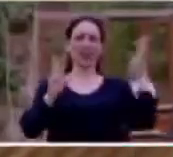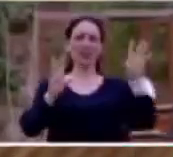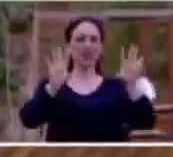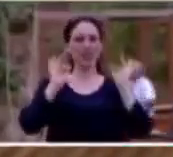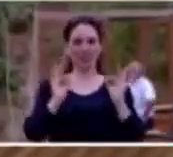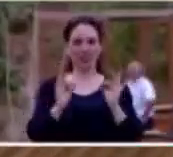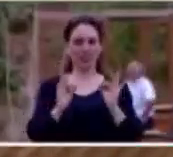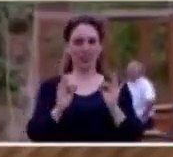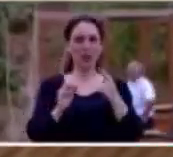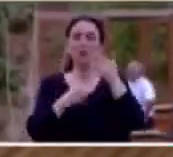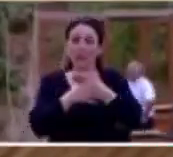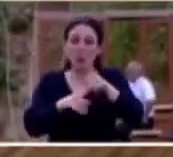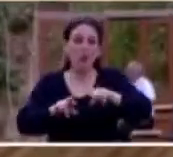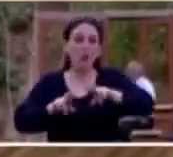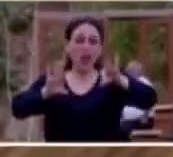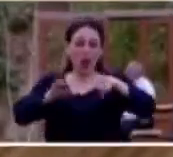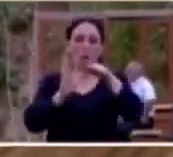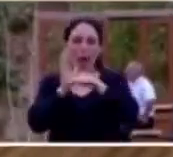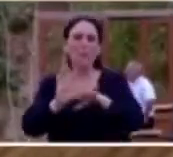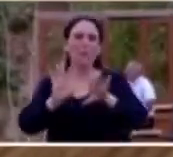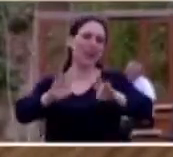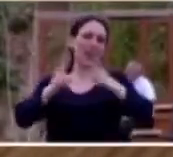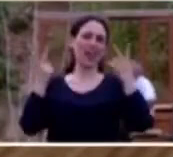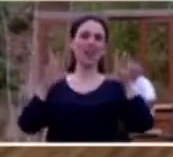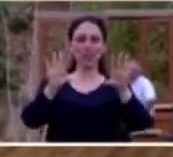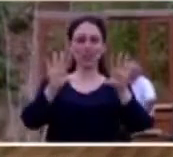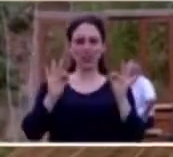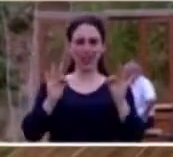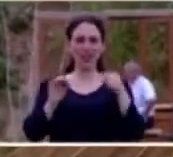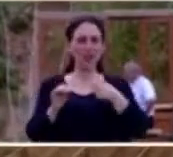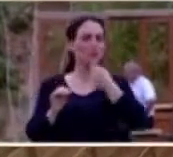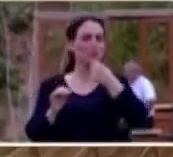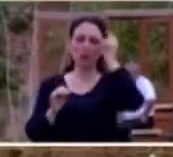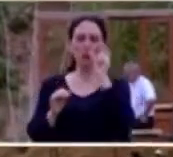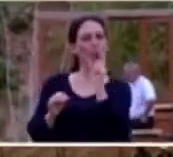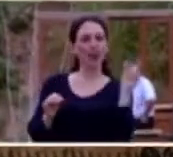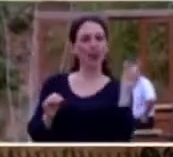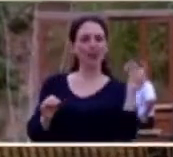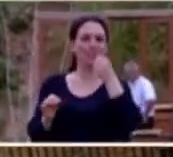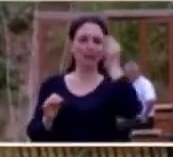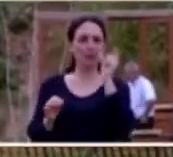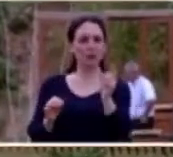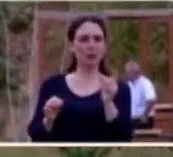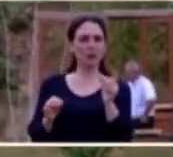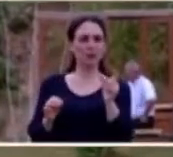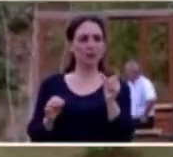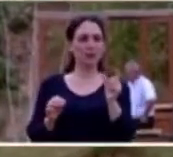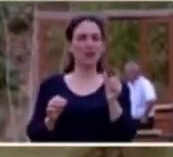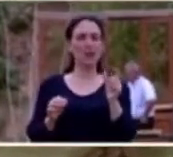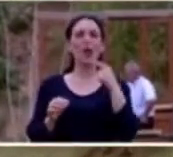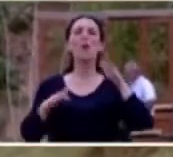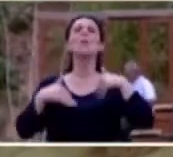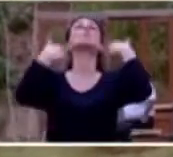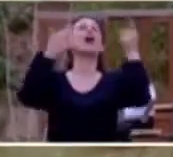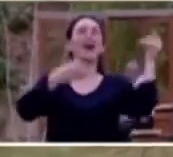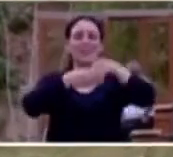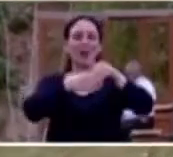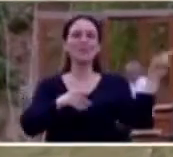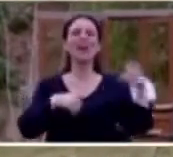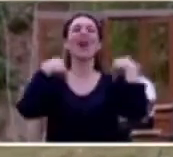بما أنه خارجة عن المألوف، عنوان كلمة اليوم هو ما تنتخبوني.